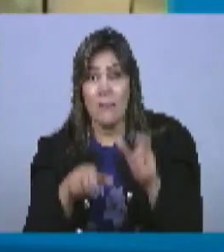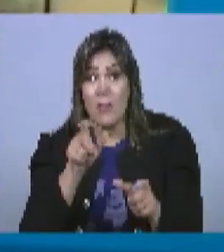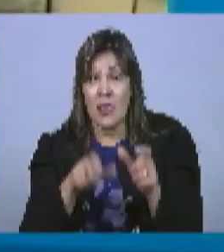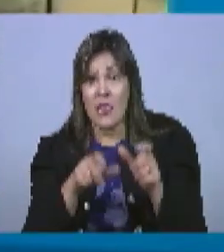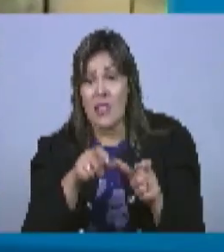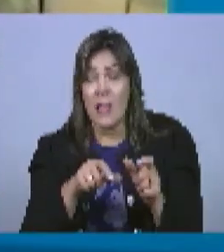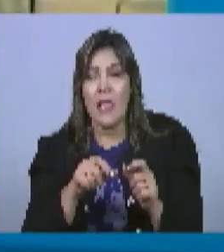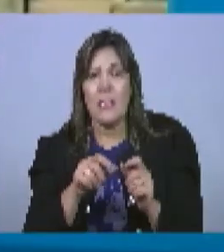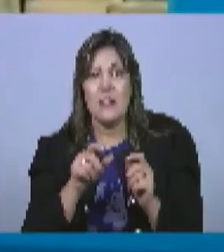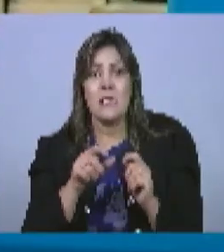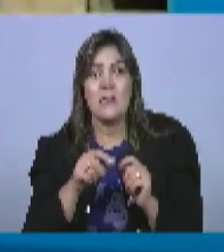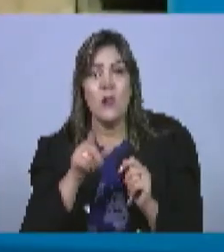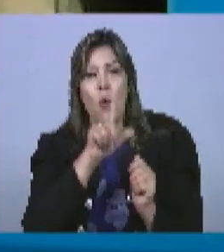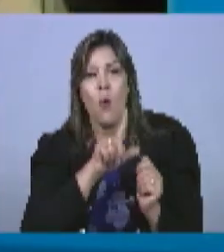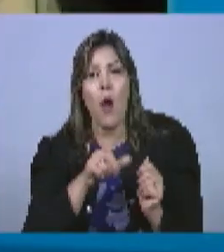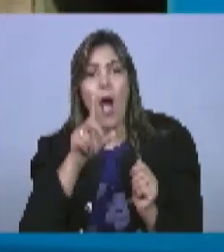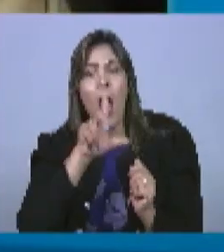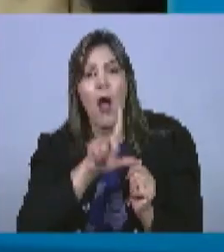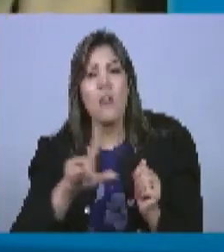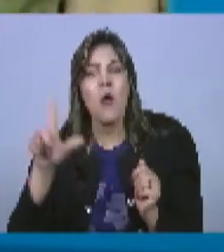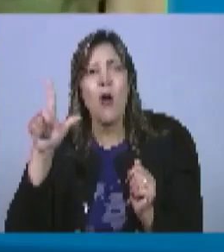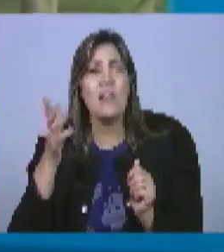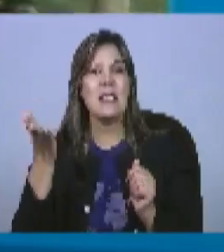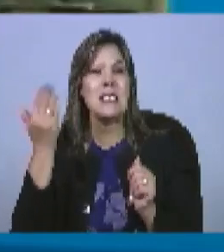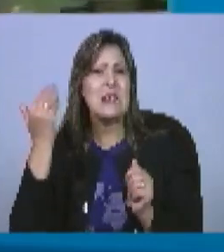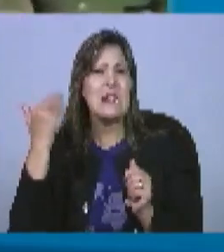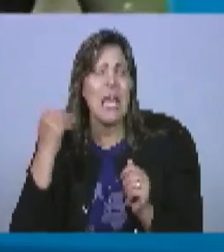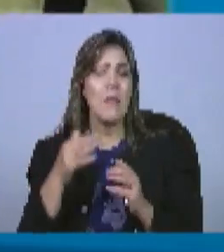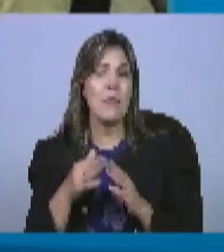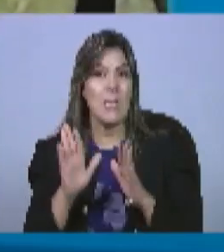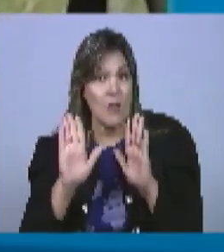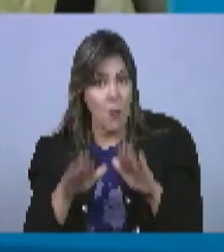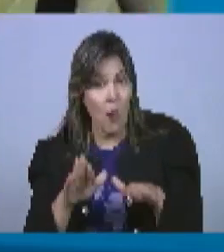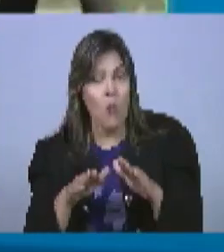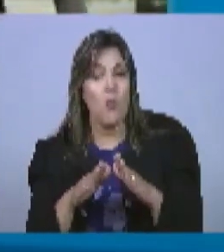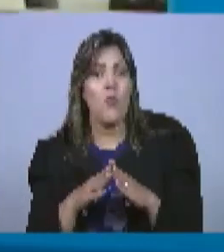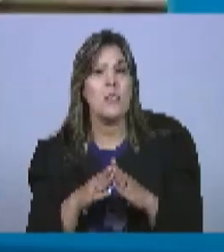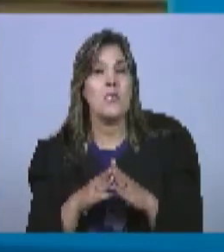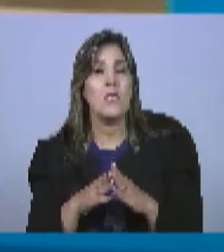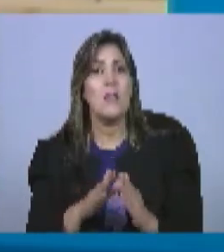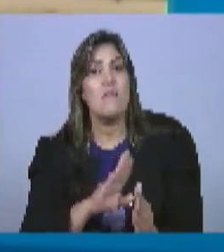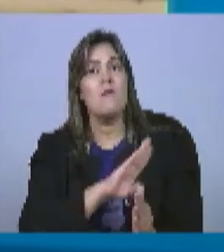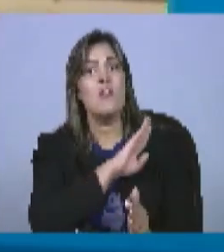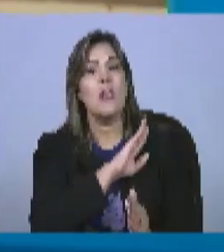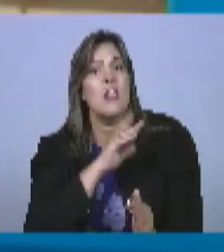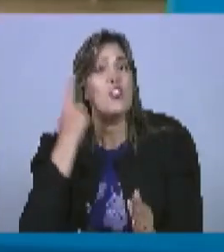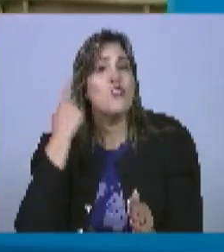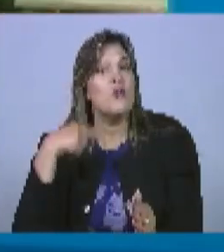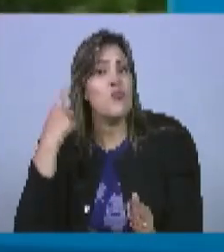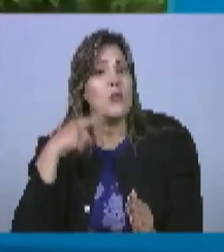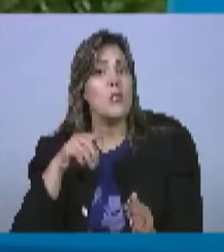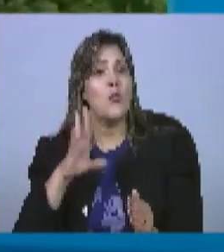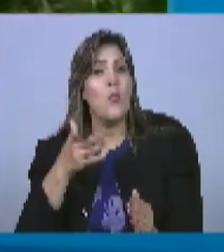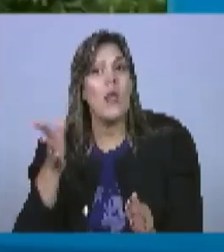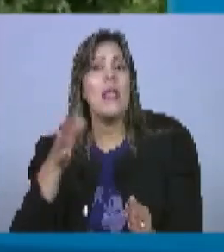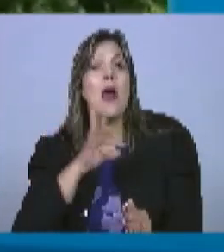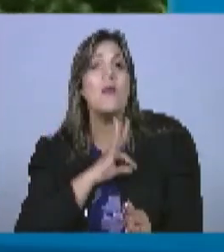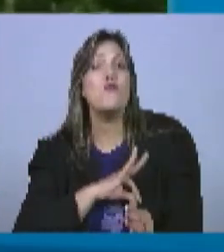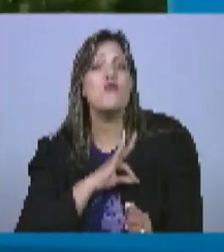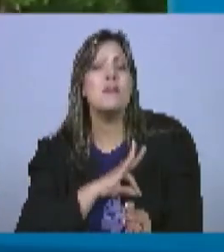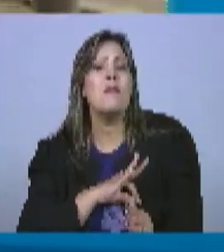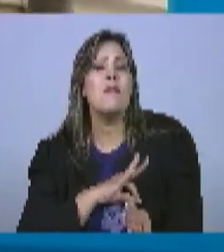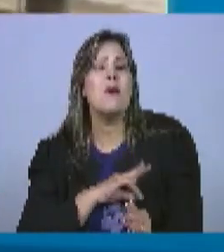اي نظام الرئيس المخلوع البشير دي موجوده داخل الجيش السوداني وهي من مصلحتها